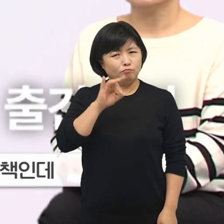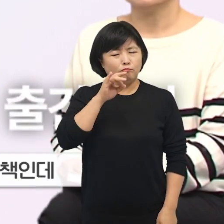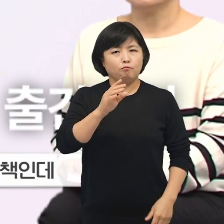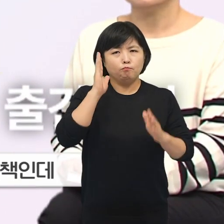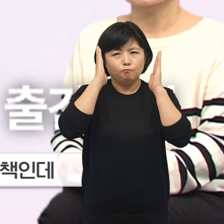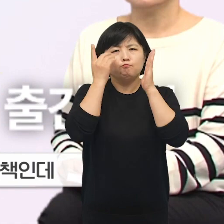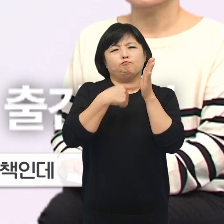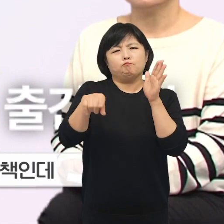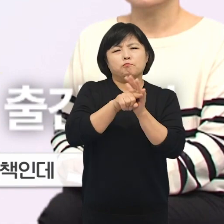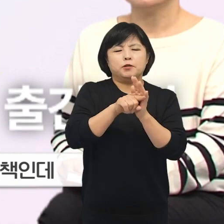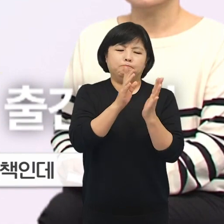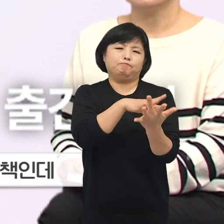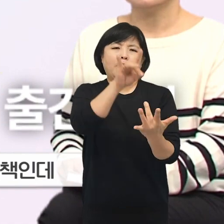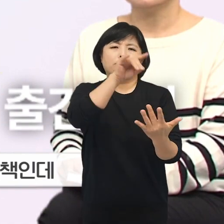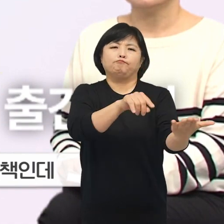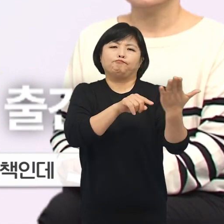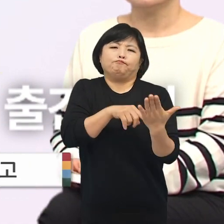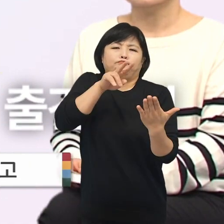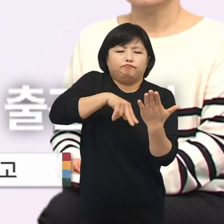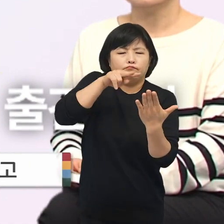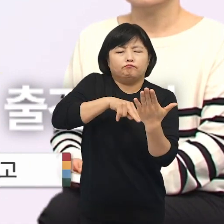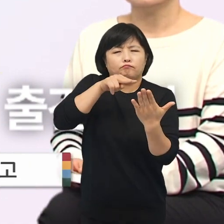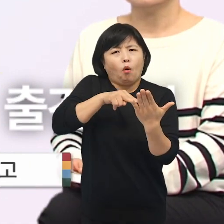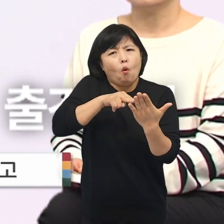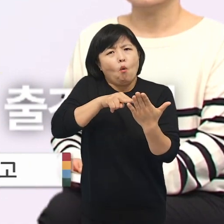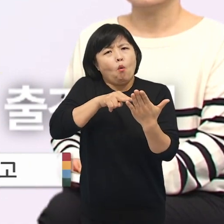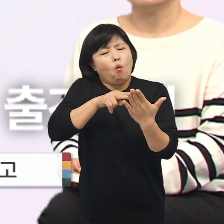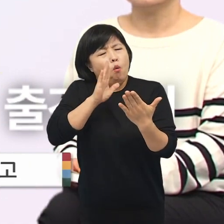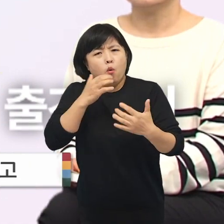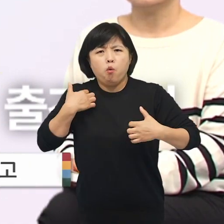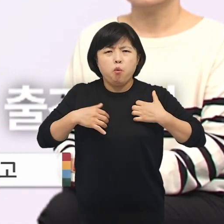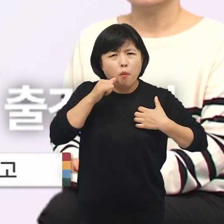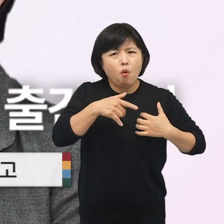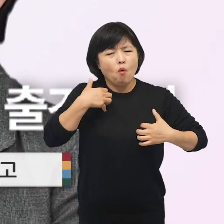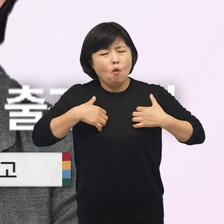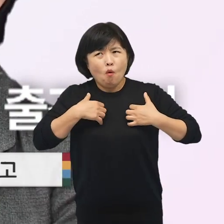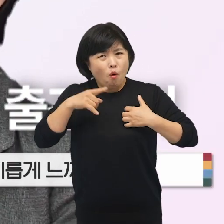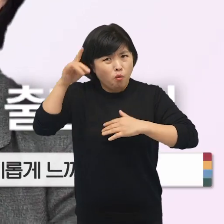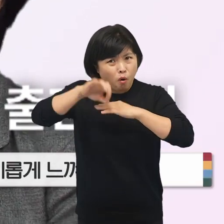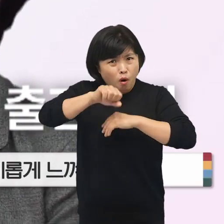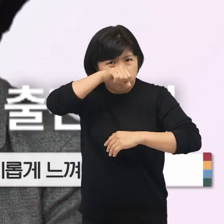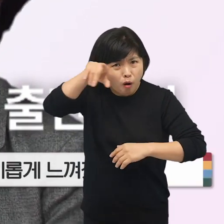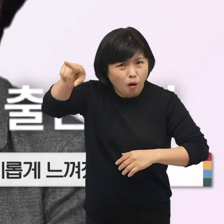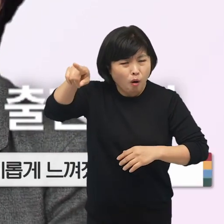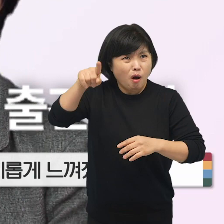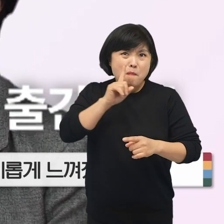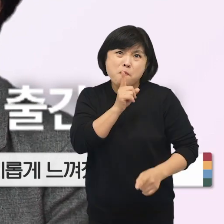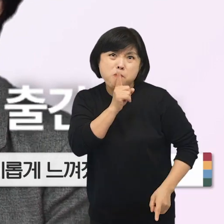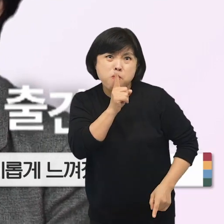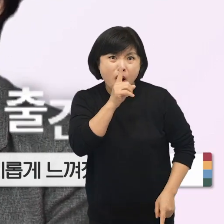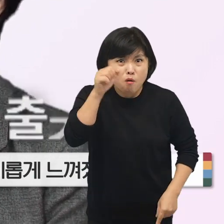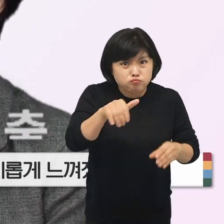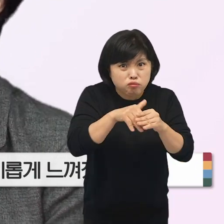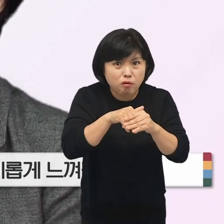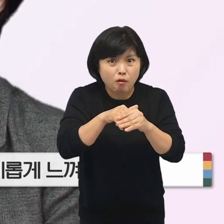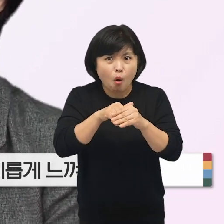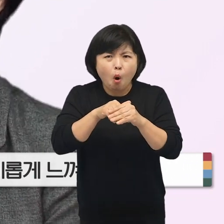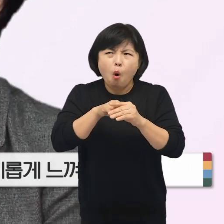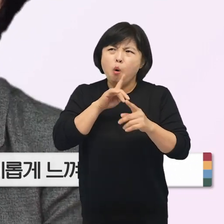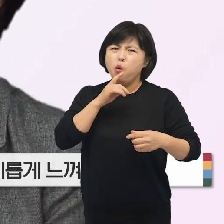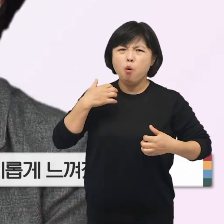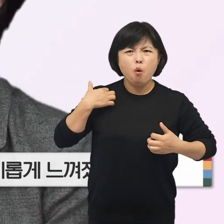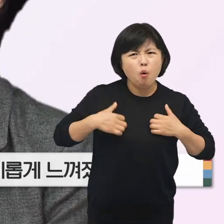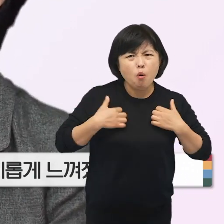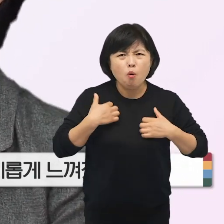처음에는 스터디를 위해서 고른 책인데 읽다 보니 워낙 이야기가 재미있고 그리고 서아프리카 지역의 구술